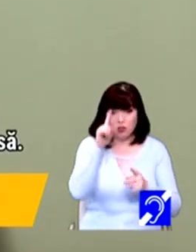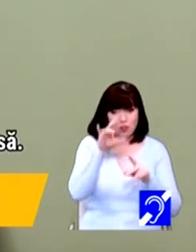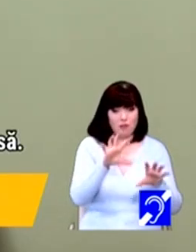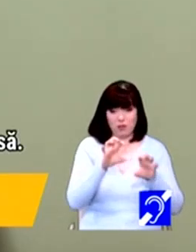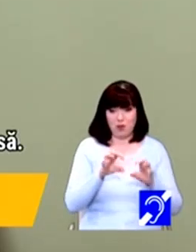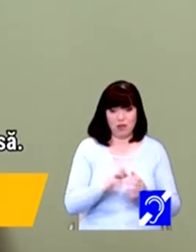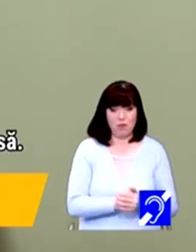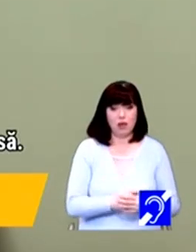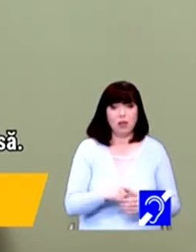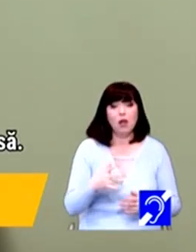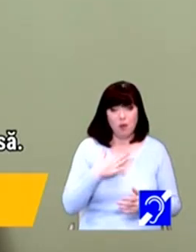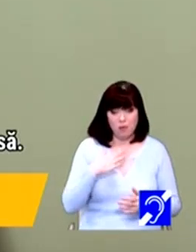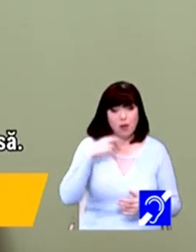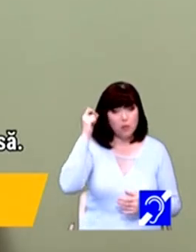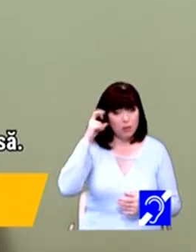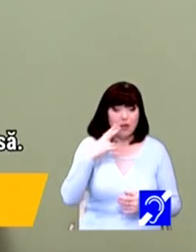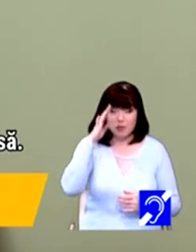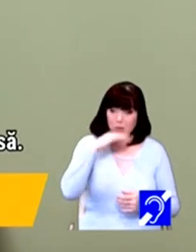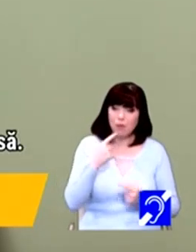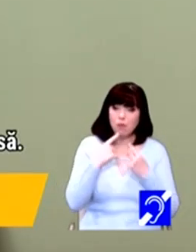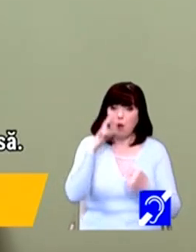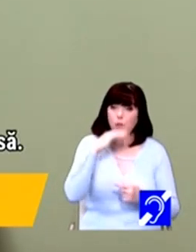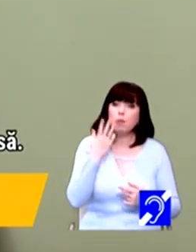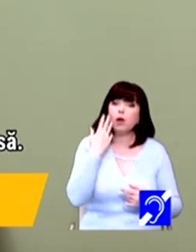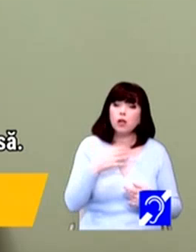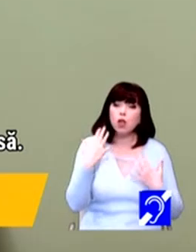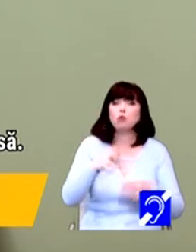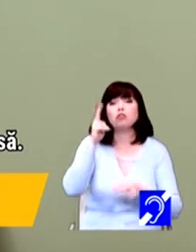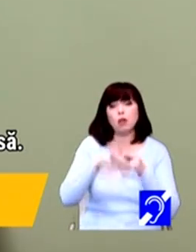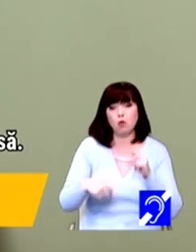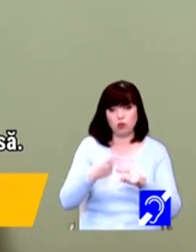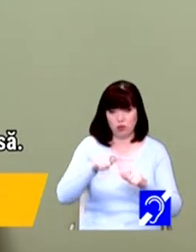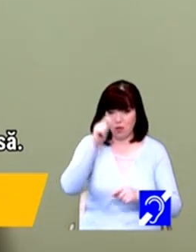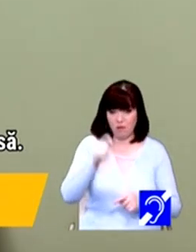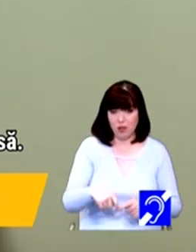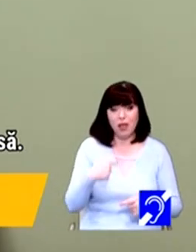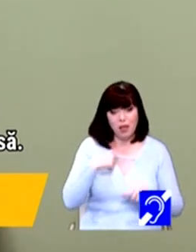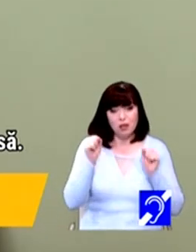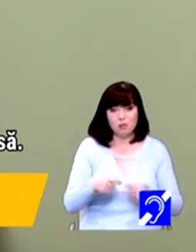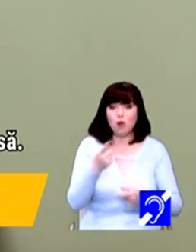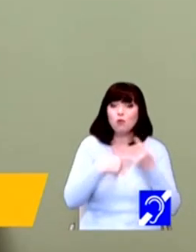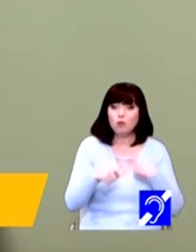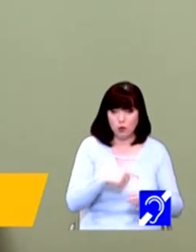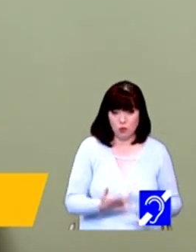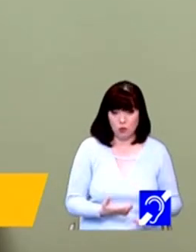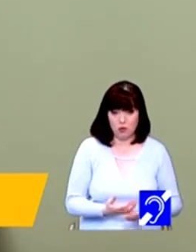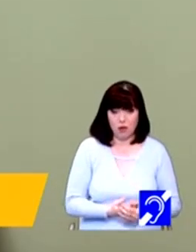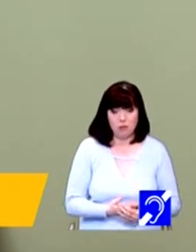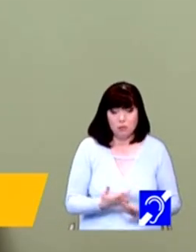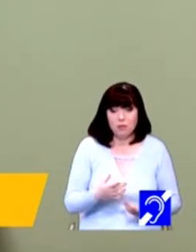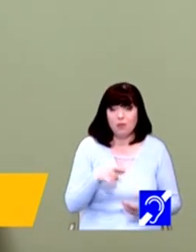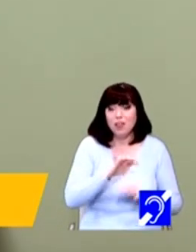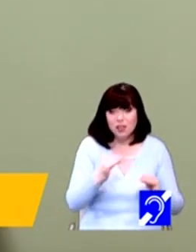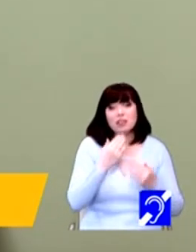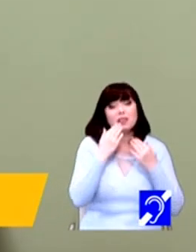Племянница моя, она спрашивает, ну, когда она с папой говорила, она спрашивает, папа, когда уже наконец-то закончится война, и я смогу вернуться назад. То есть